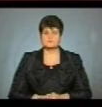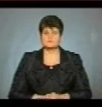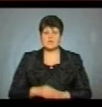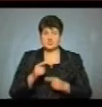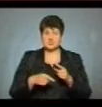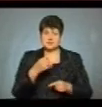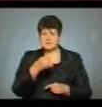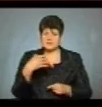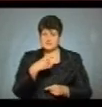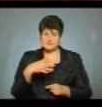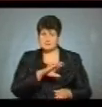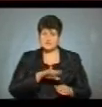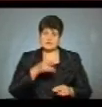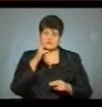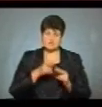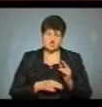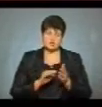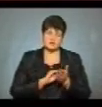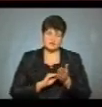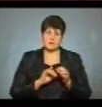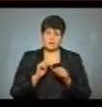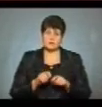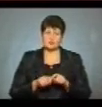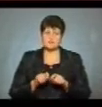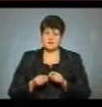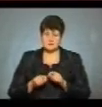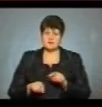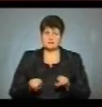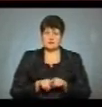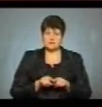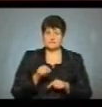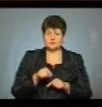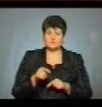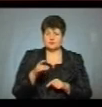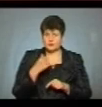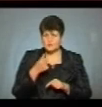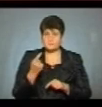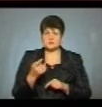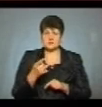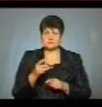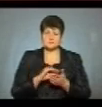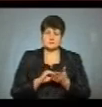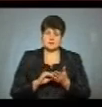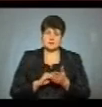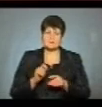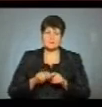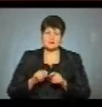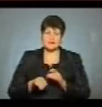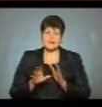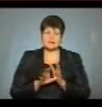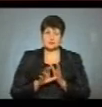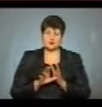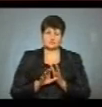Через 15 хвилин після закінчення диктант можна було перевірити. Також цьогоріч вперше можна було надіслати диктант на перевірку на електронну